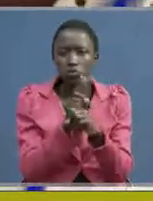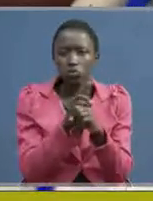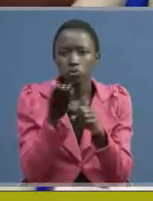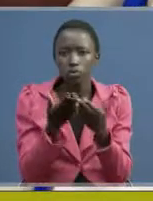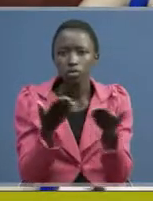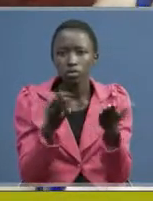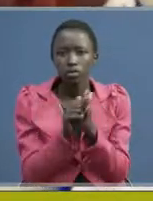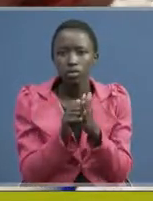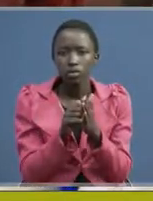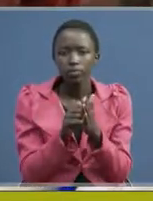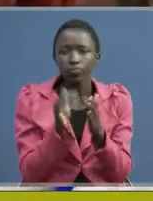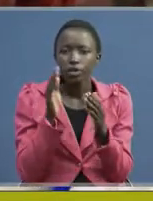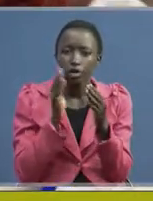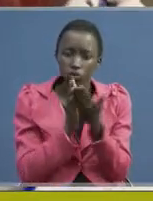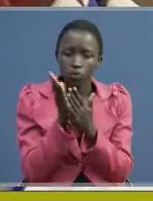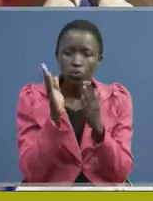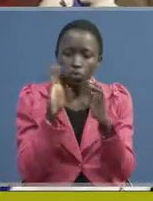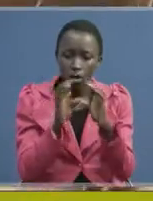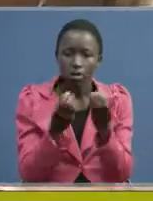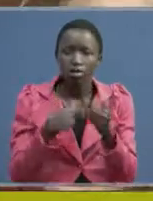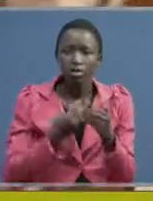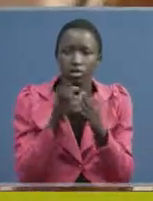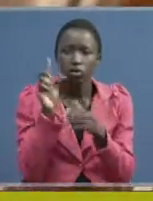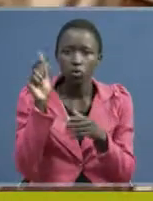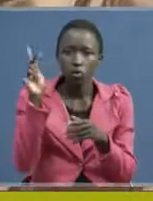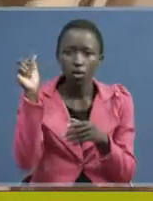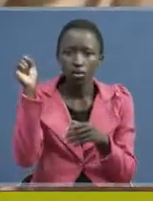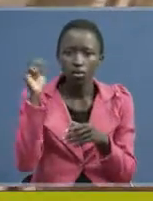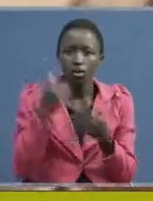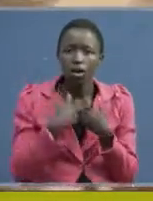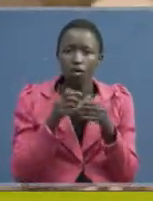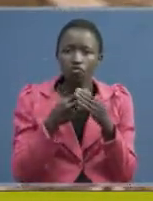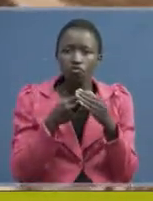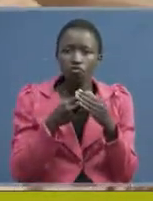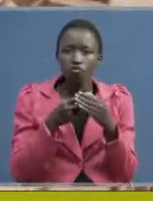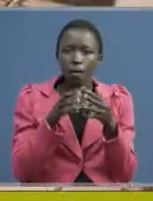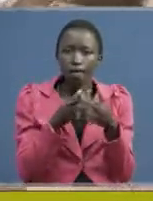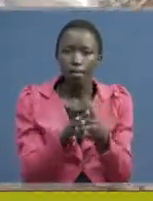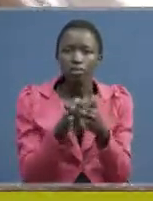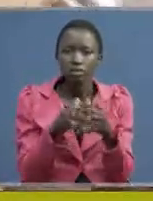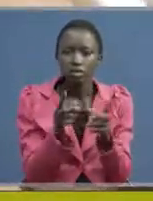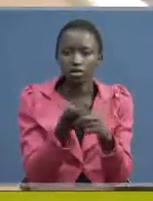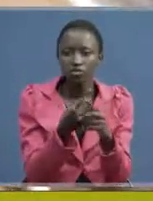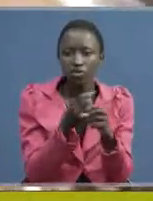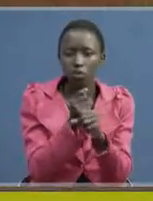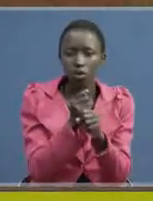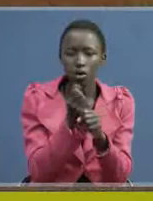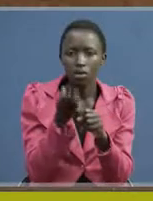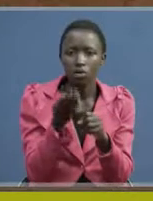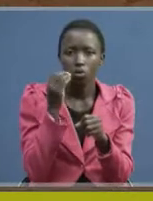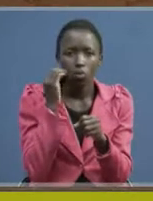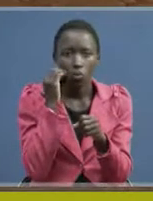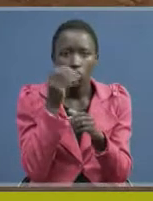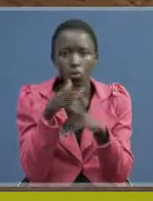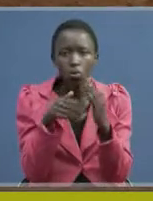nyumbani kama vile vyombo. Kupitia kampuni yake, Lucas ameweza kutengeneza mashini aina ainati za kufanya kazi za nyumbani,